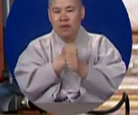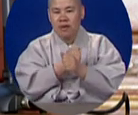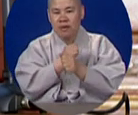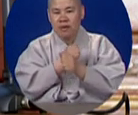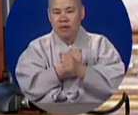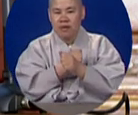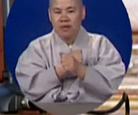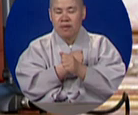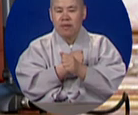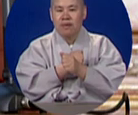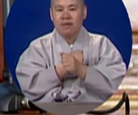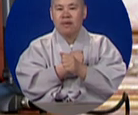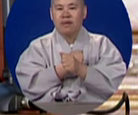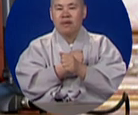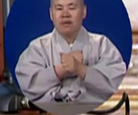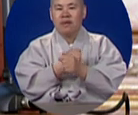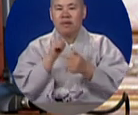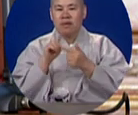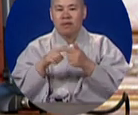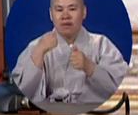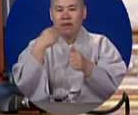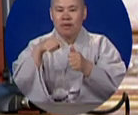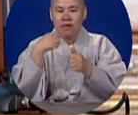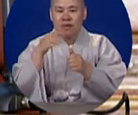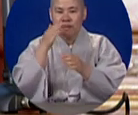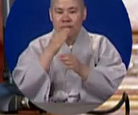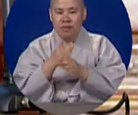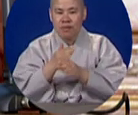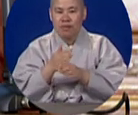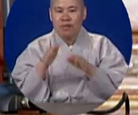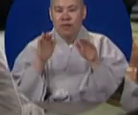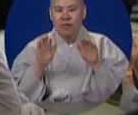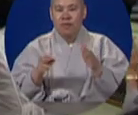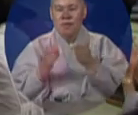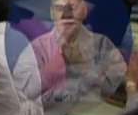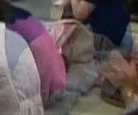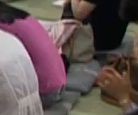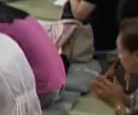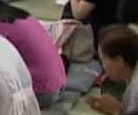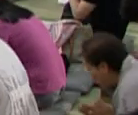가르치고 있습니다 오늘 본문 마치겠습니다